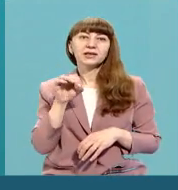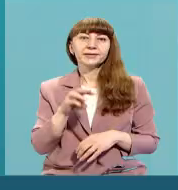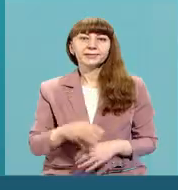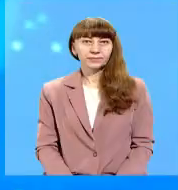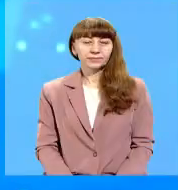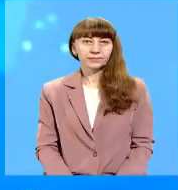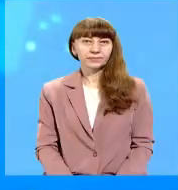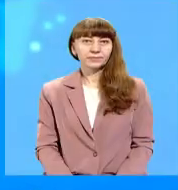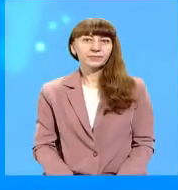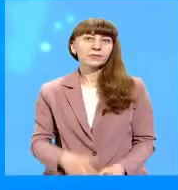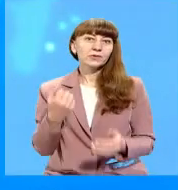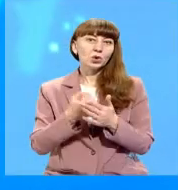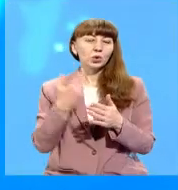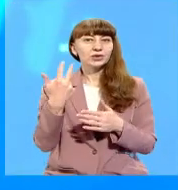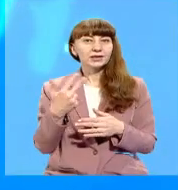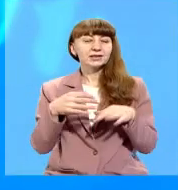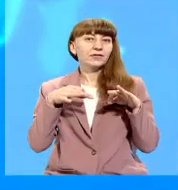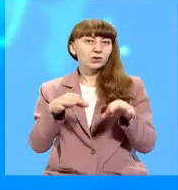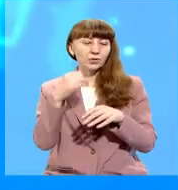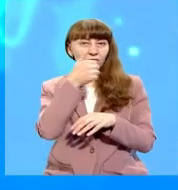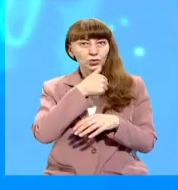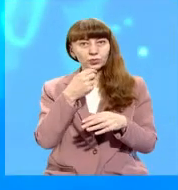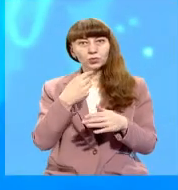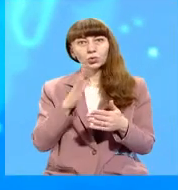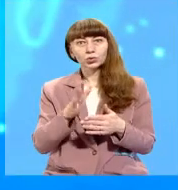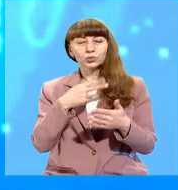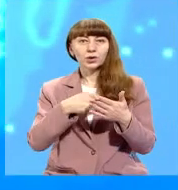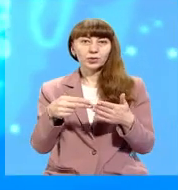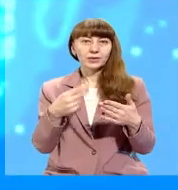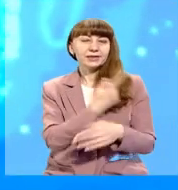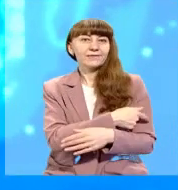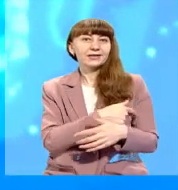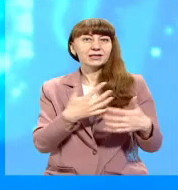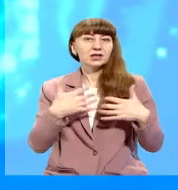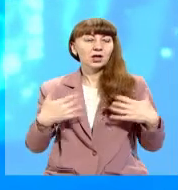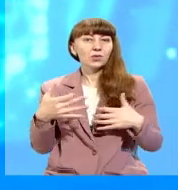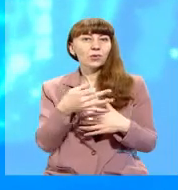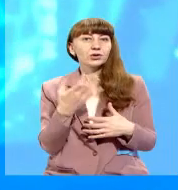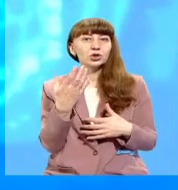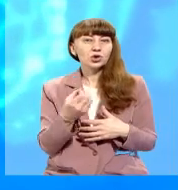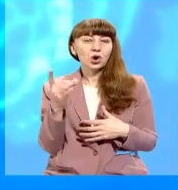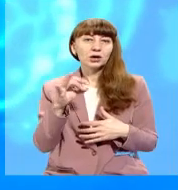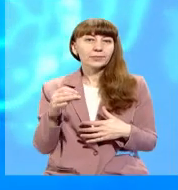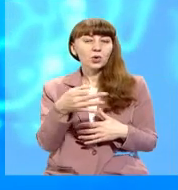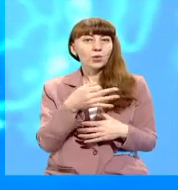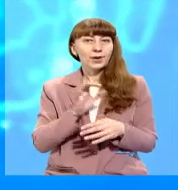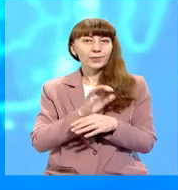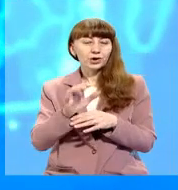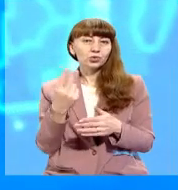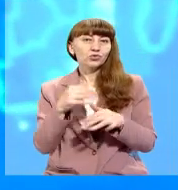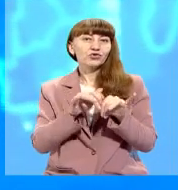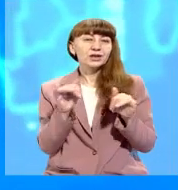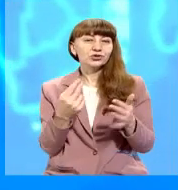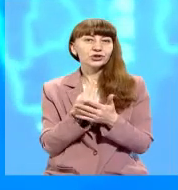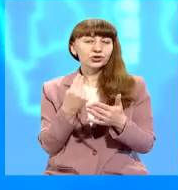аманат до 30 автомобилей год будут приобретать для ветеринаров области Кроме того глава региона поручил увеличить подъёмные